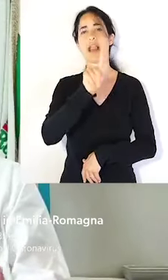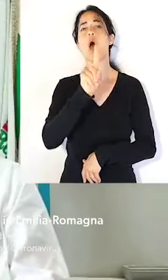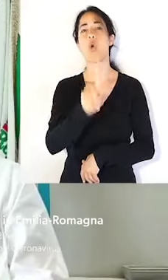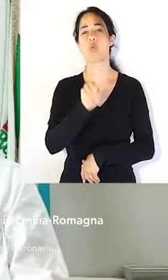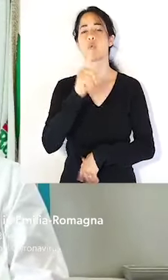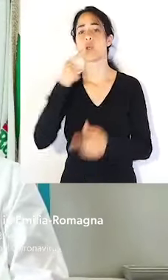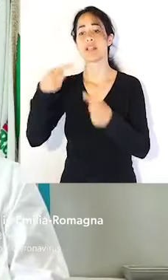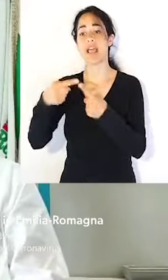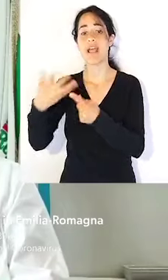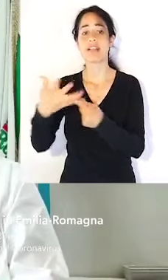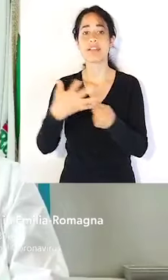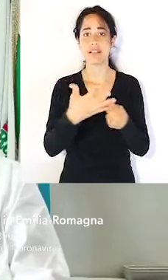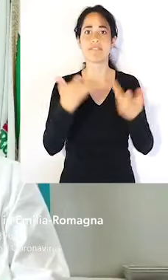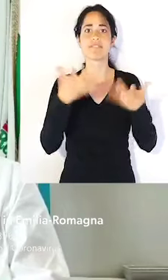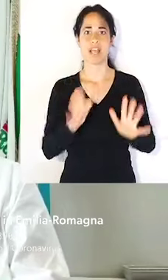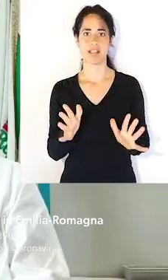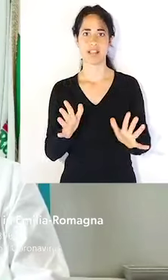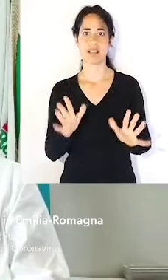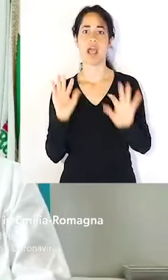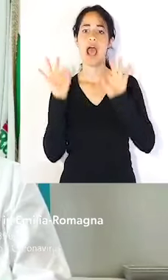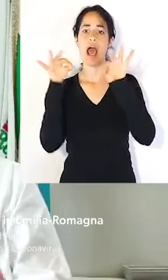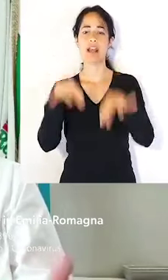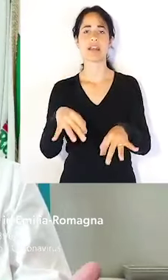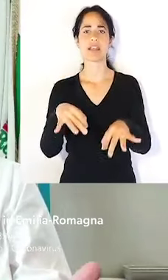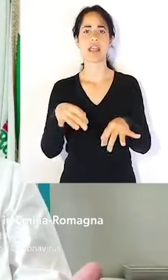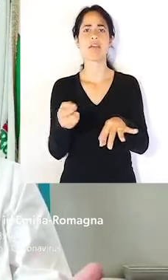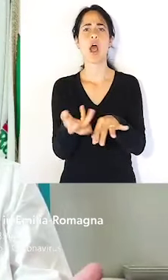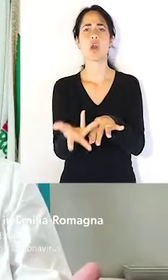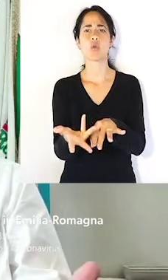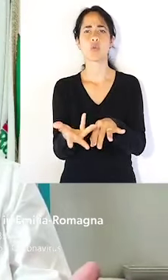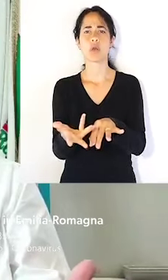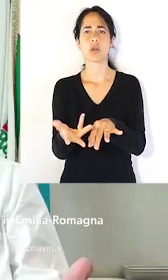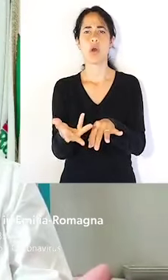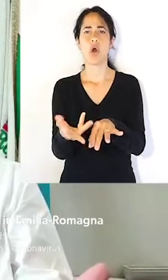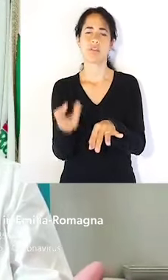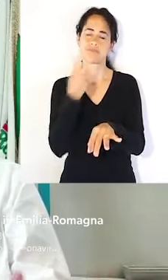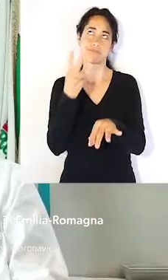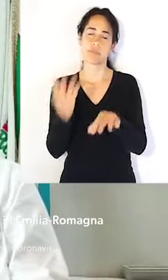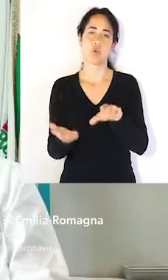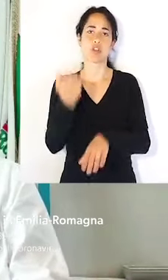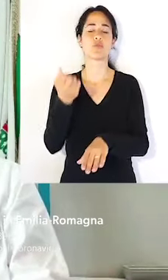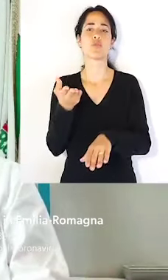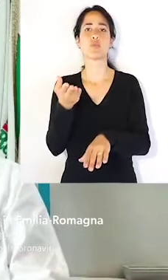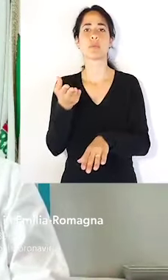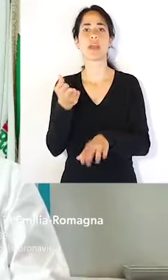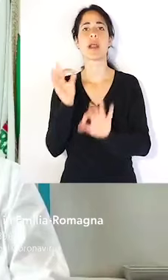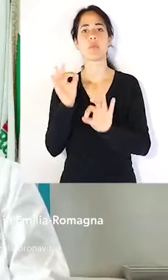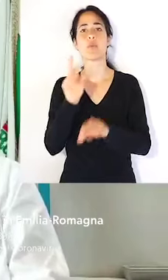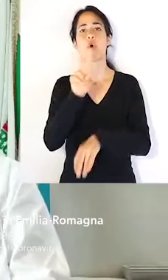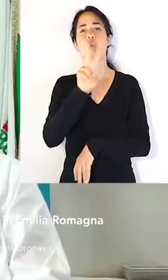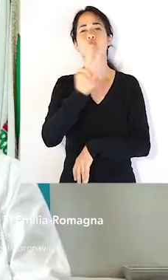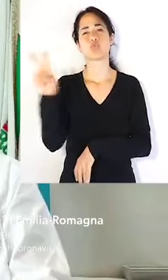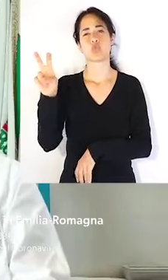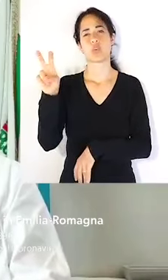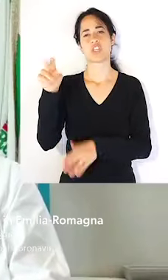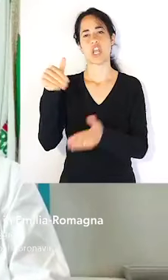3.001 test effettuati, che ci fanno raggiungere sostanzialmente, forse anche superare, la quota